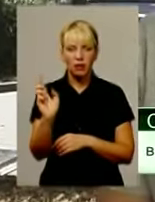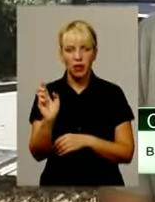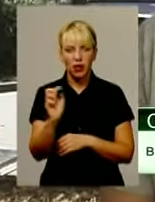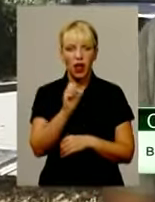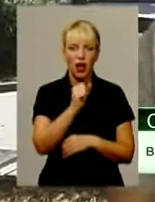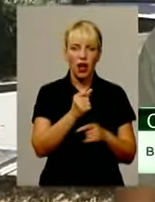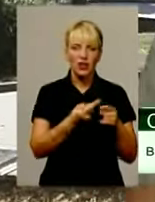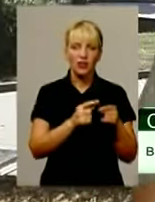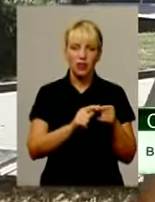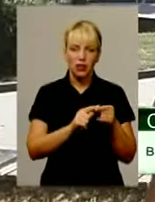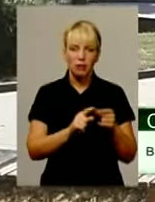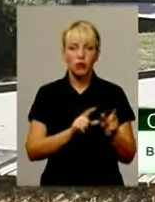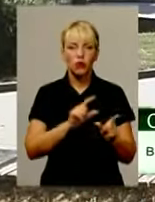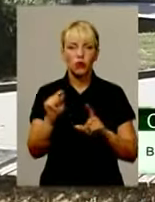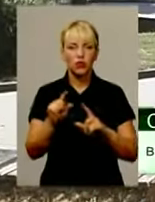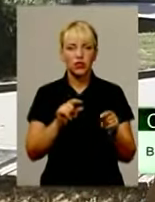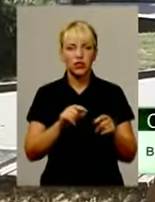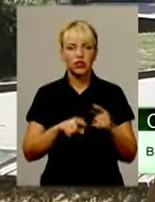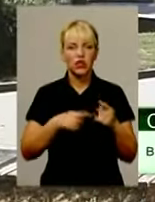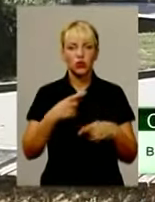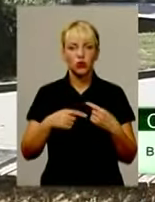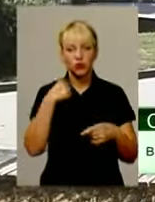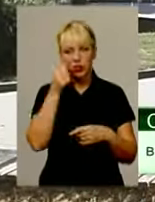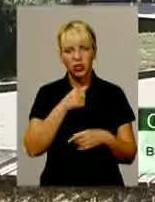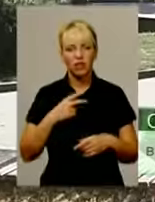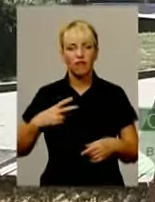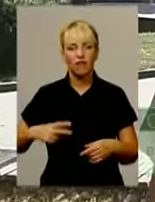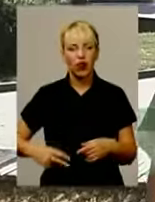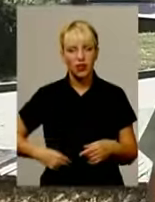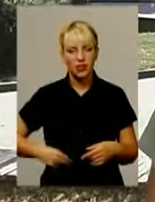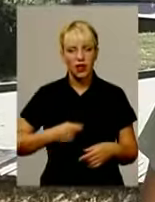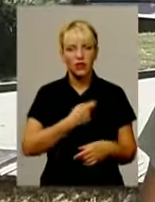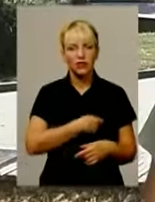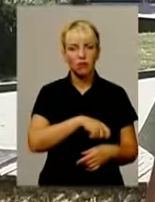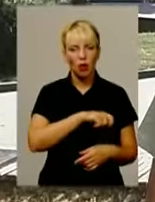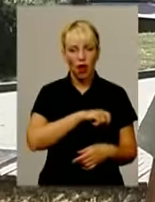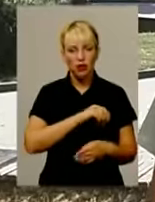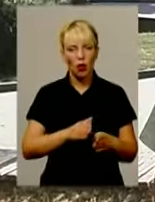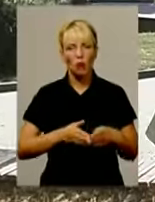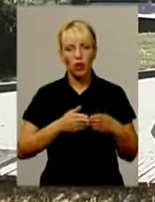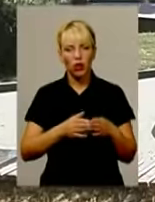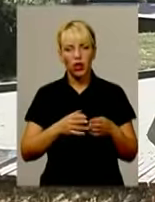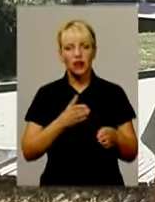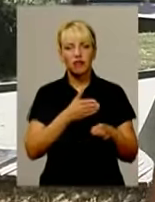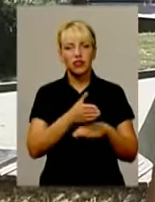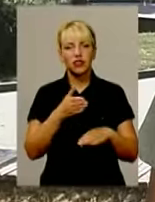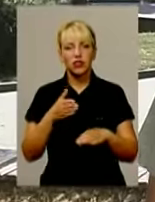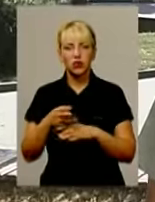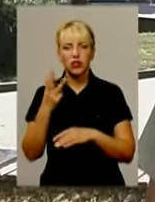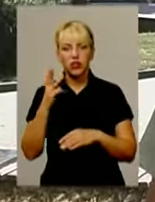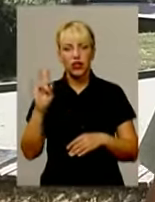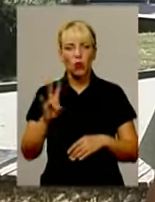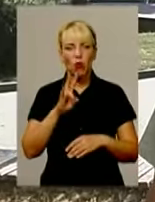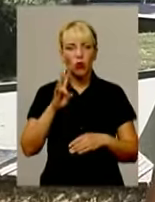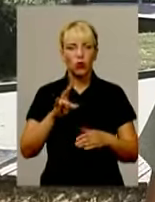масштабний – це проїхати наступний рік у Францію, Іспанію і Португалію. Так само відвідати три паломницьких центри. У Франції – це Лурд,